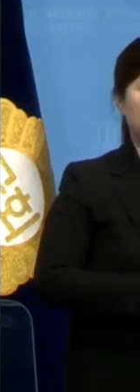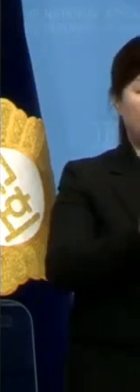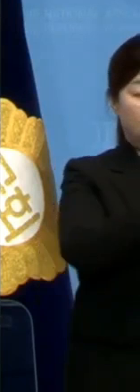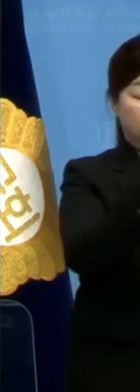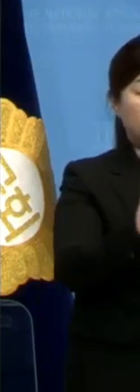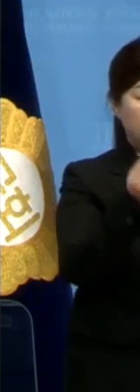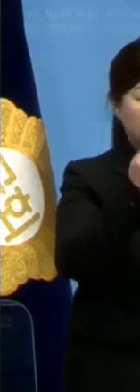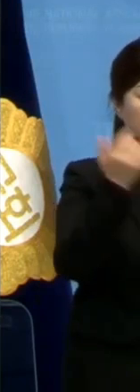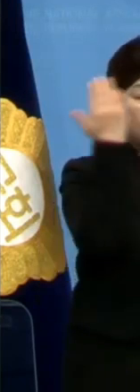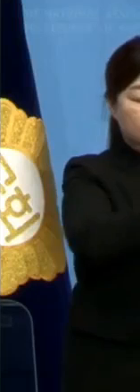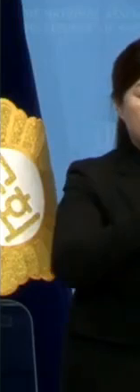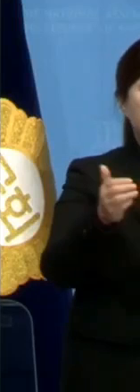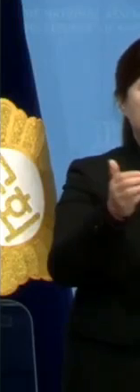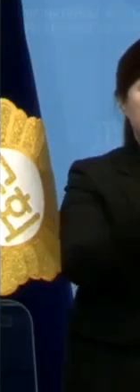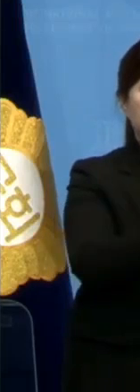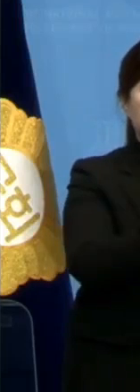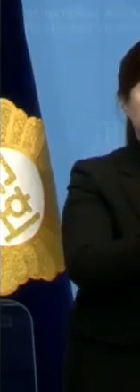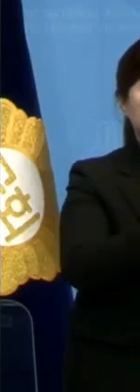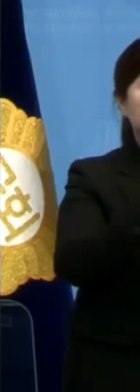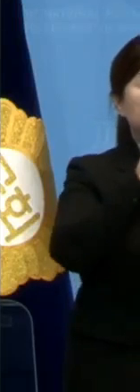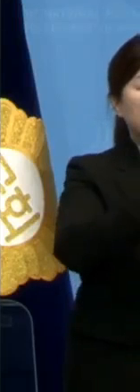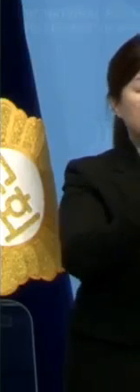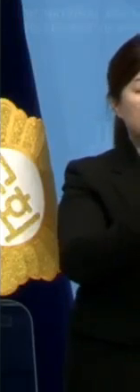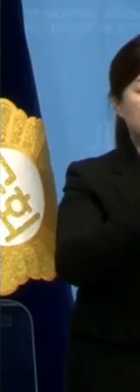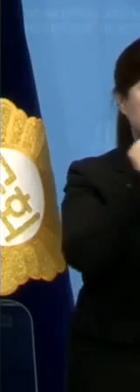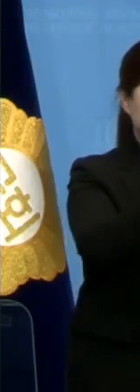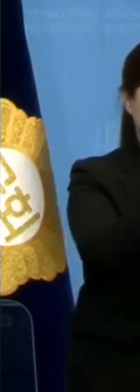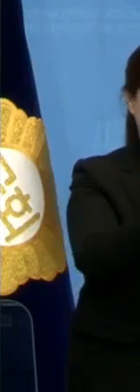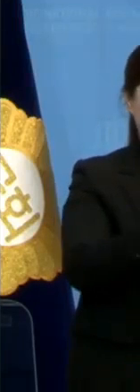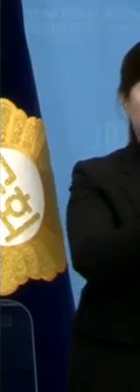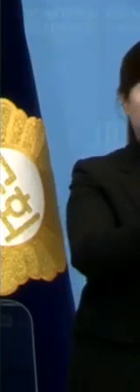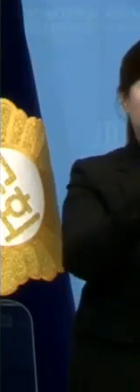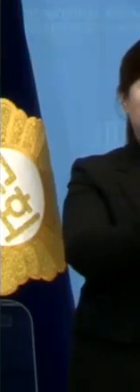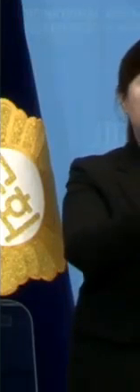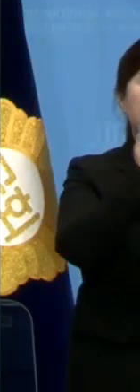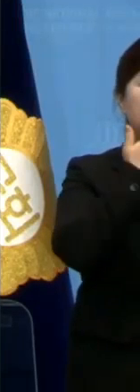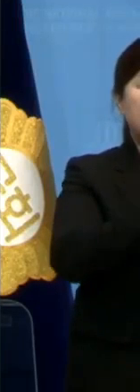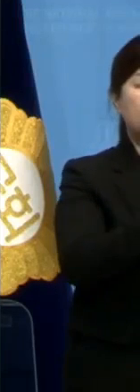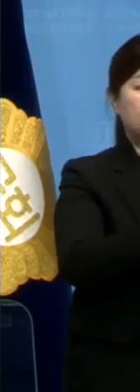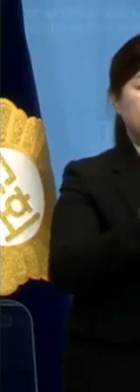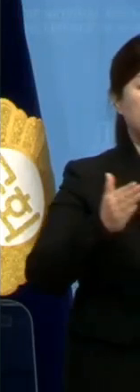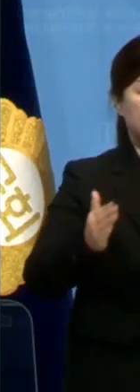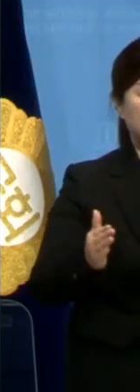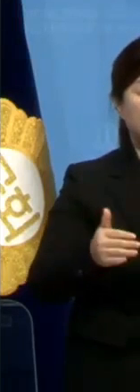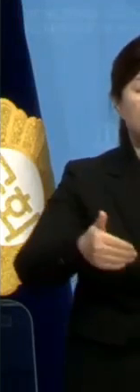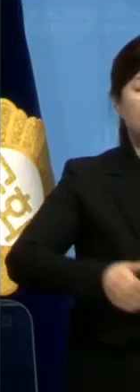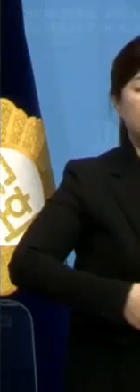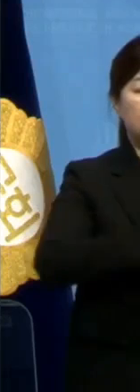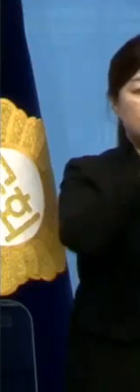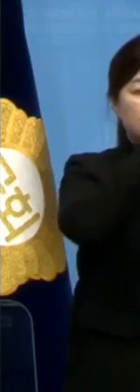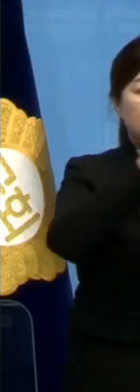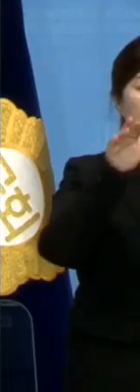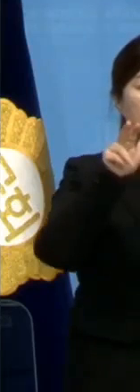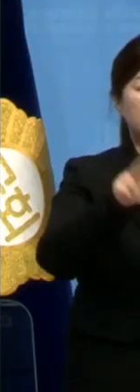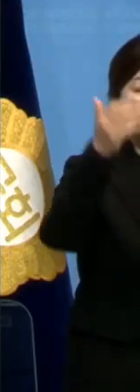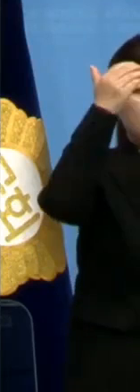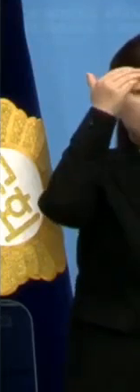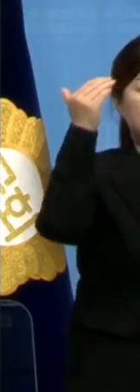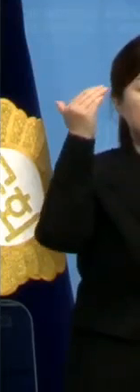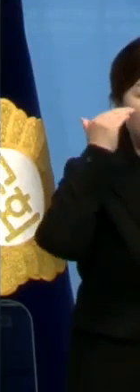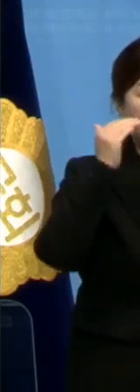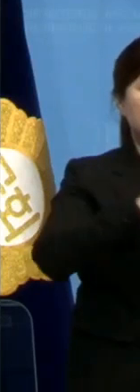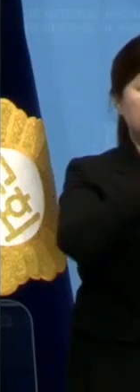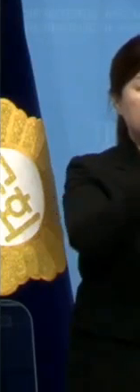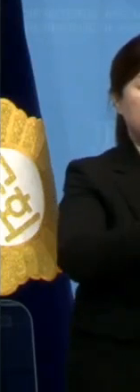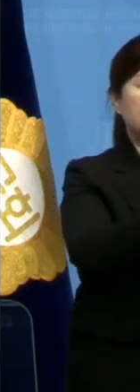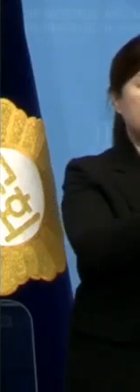코로나를 빨리 종식시키고 제2, 제3의 코로나도 거뜬히 막아낼 수 있는 준비가 필요합니다. 지금 대한민국이